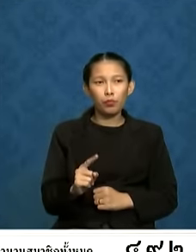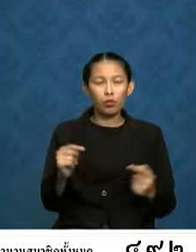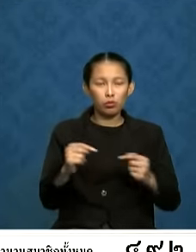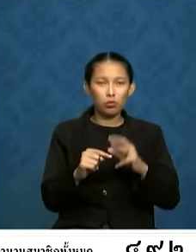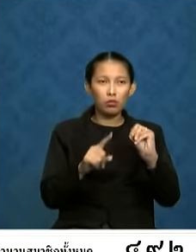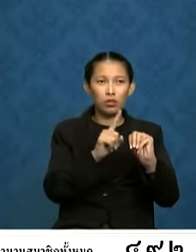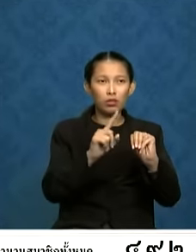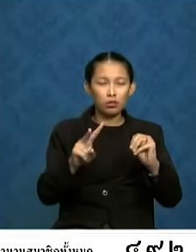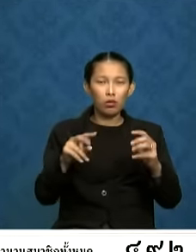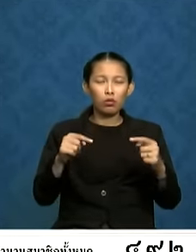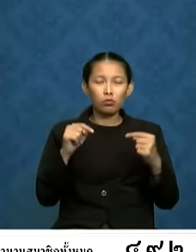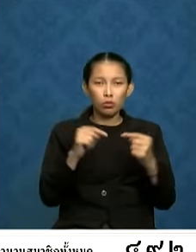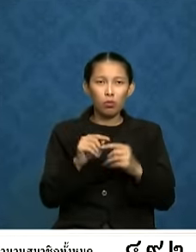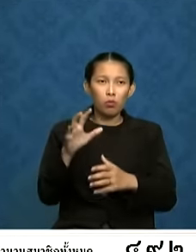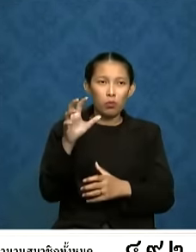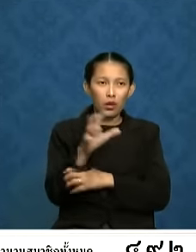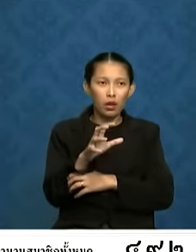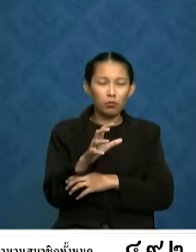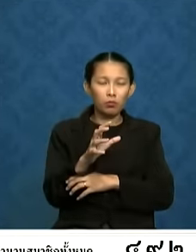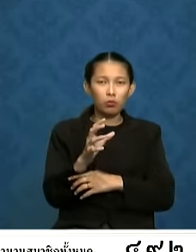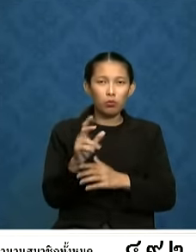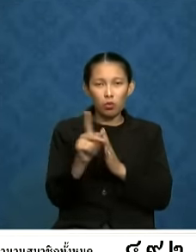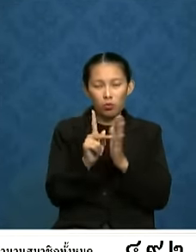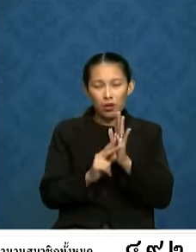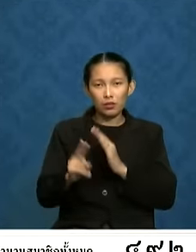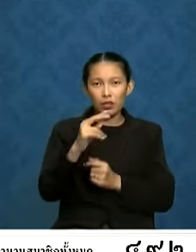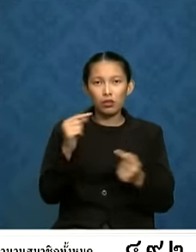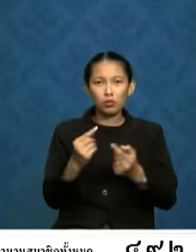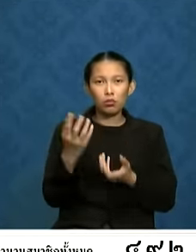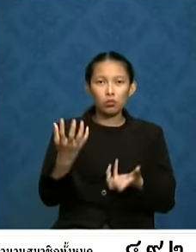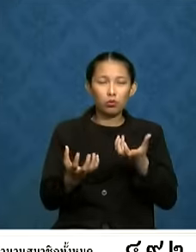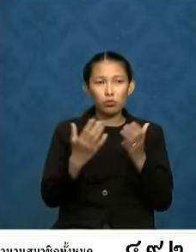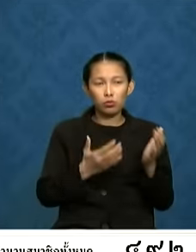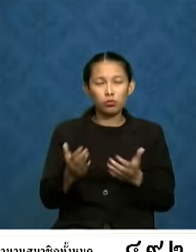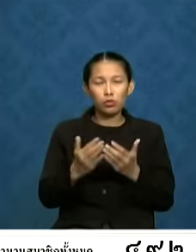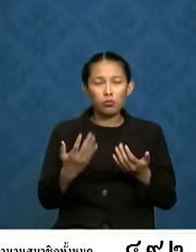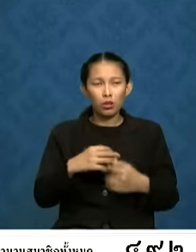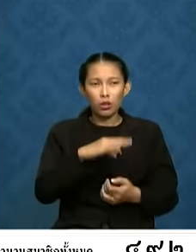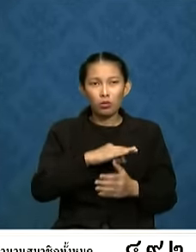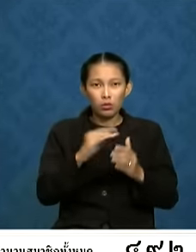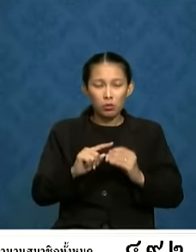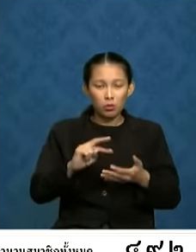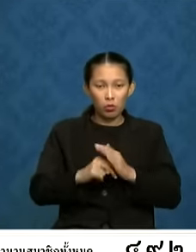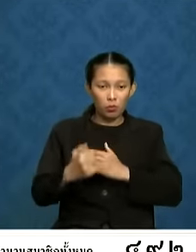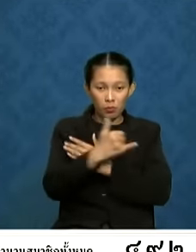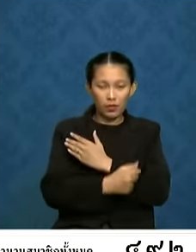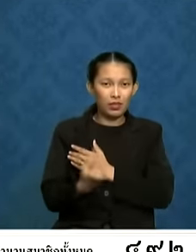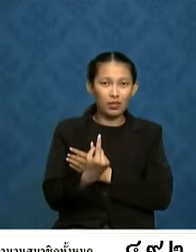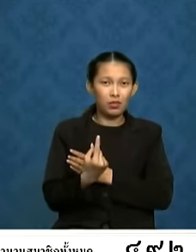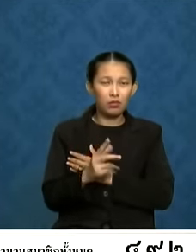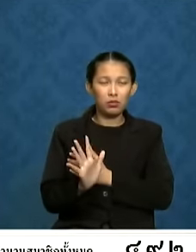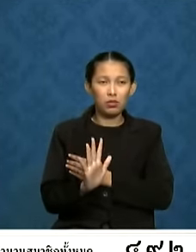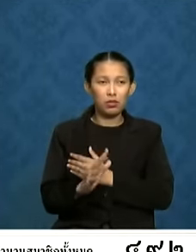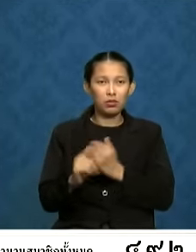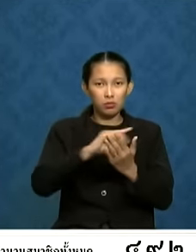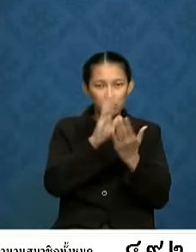112ต่อการบังคับใช้กฎหมายผ่านกระบวนการยุติธรรมแล้วไอ้ความรู้สึกแบบนี้มันไม่ได้จำกัดอยู่แค่ภายในประเทศความ